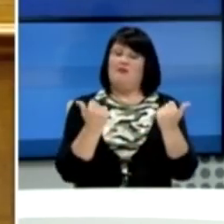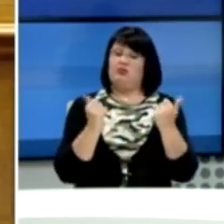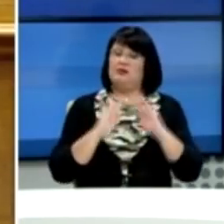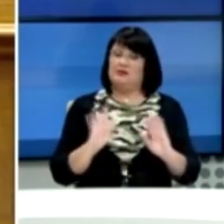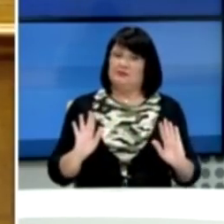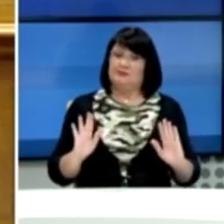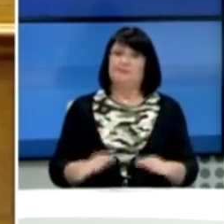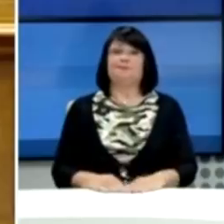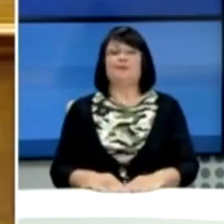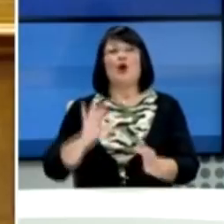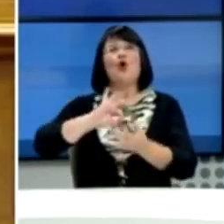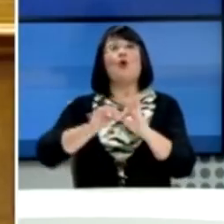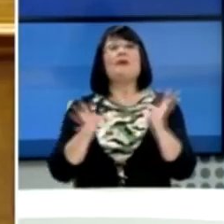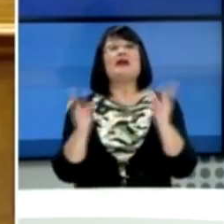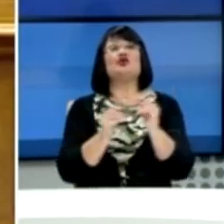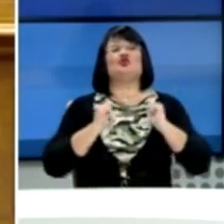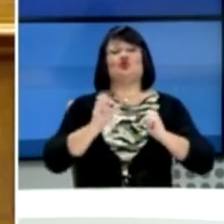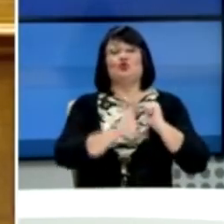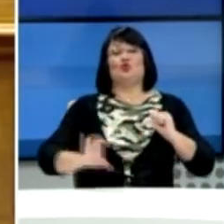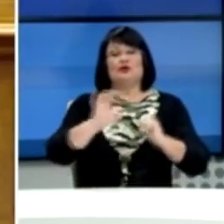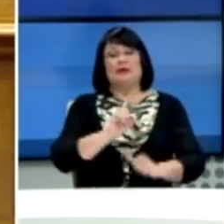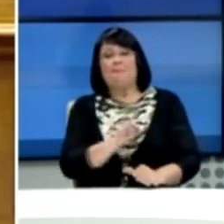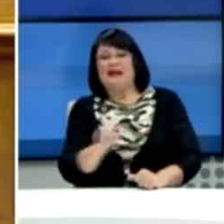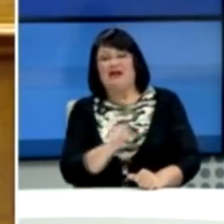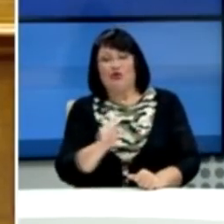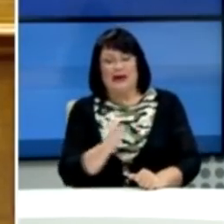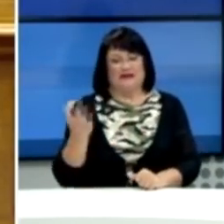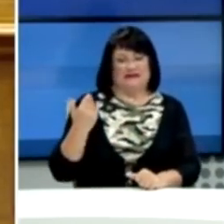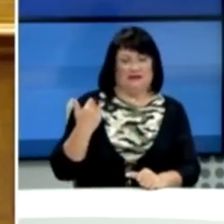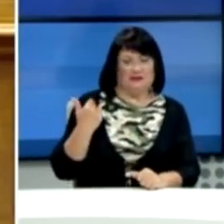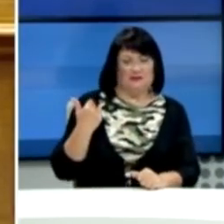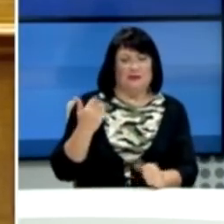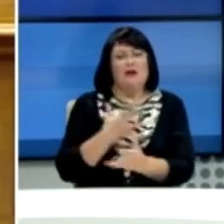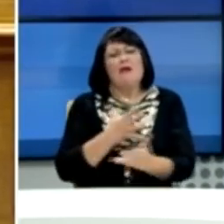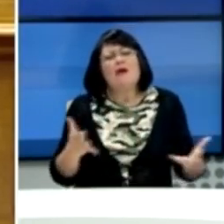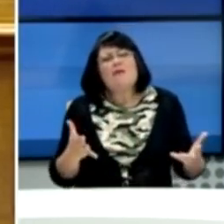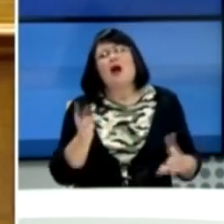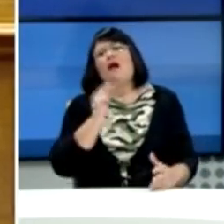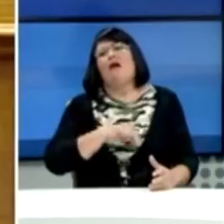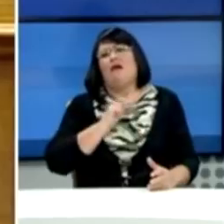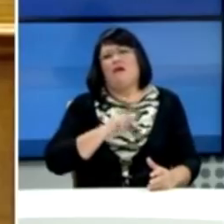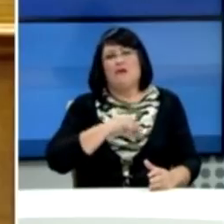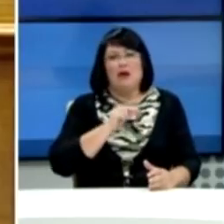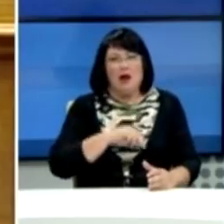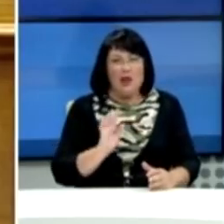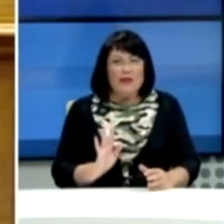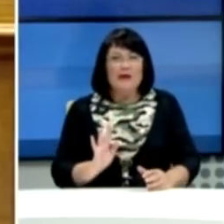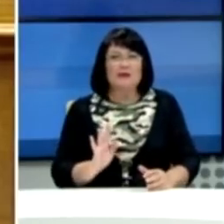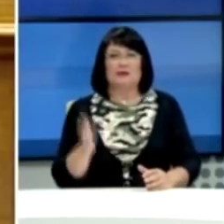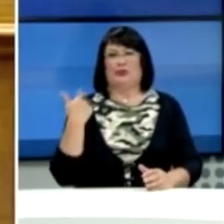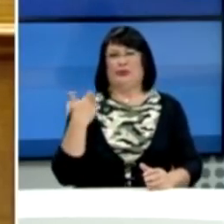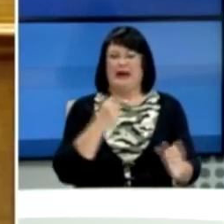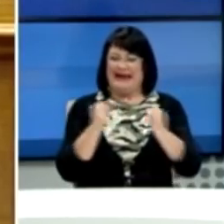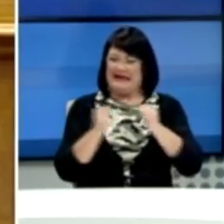μάλιστα οι όμιλοι του τουρισμού και των μεταφορών που τα προηγούμενα χρόνια είχαν τεράστια κερδοφορία μέσα στην